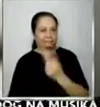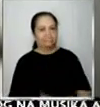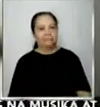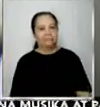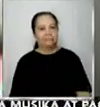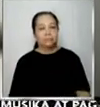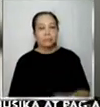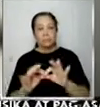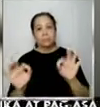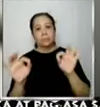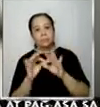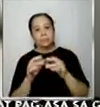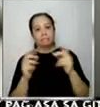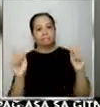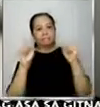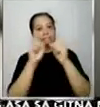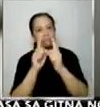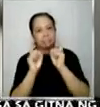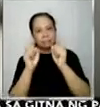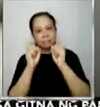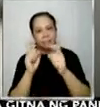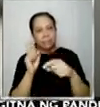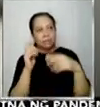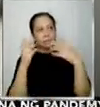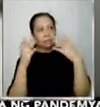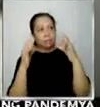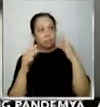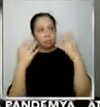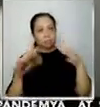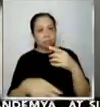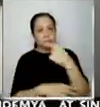agad once na mag-GCQ na kasi